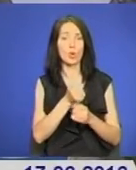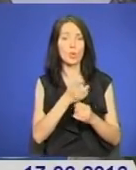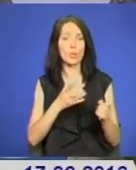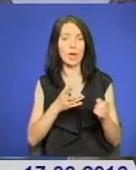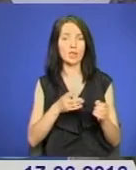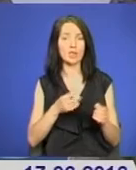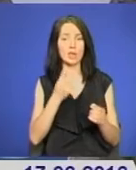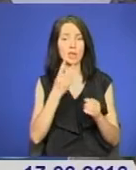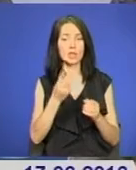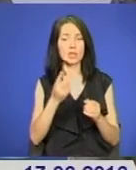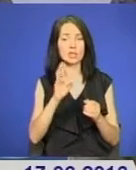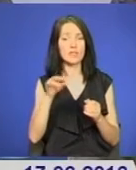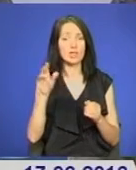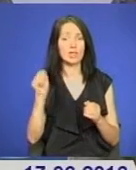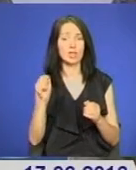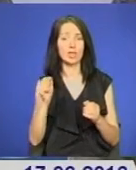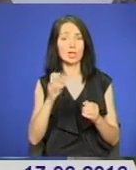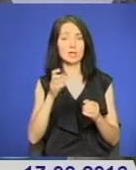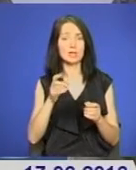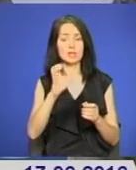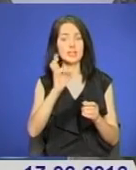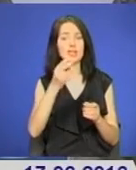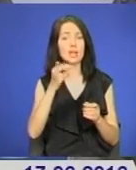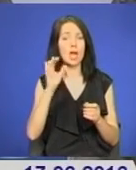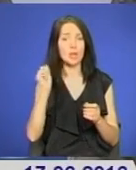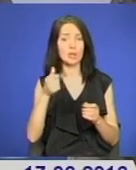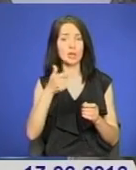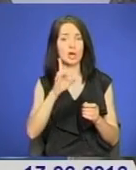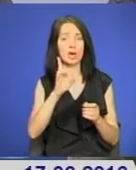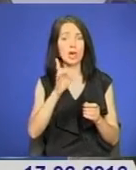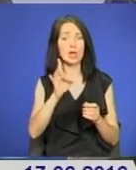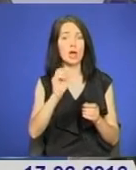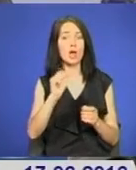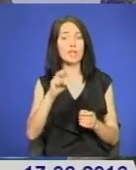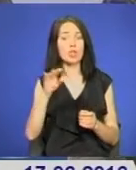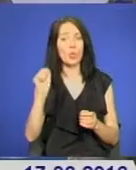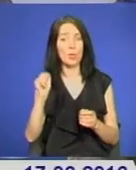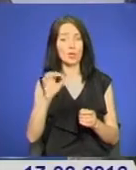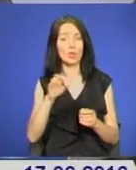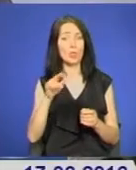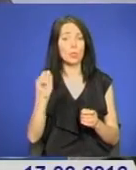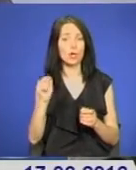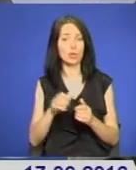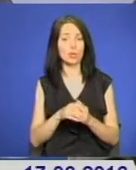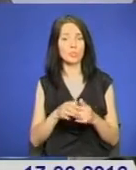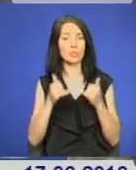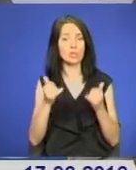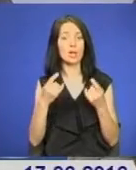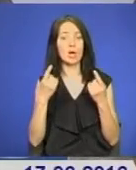снайпери, механіки-водії, гранатометники і оператори. Ну і для